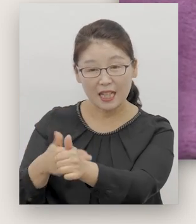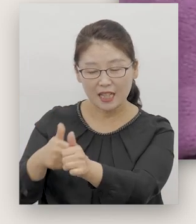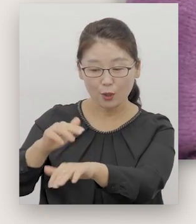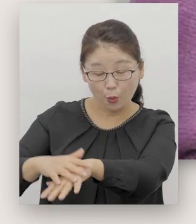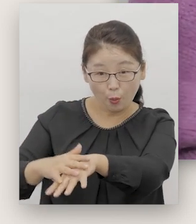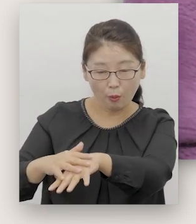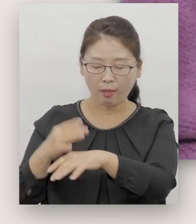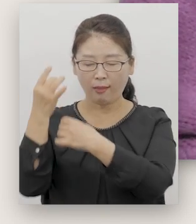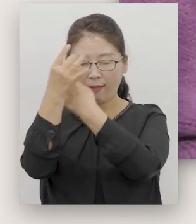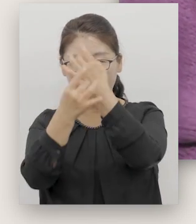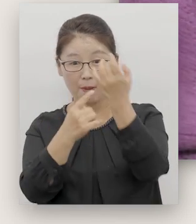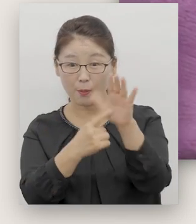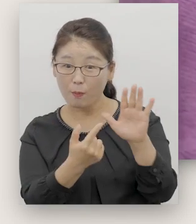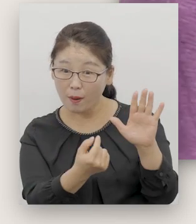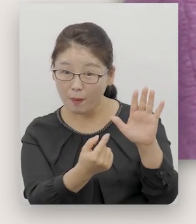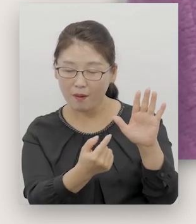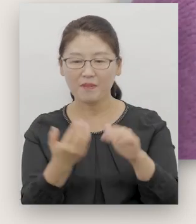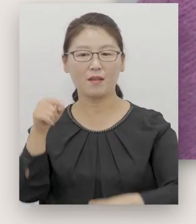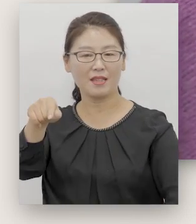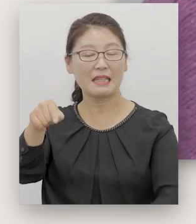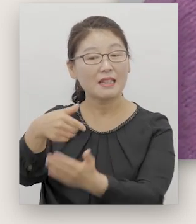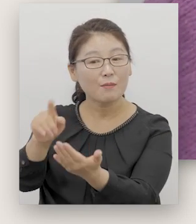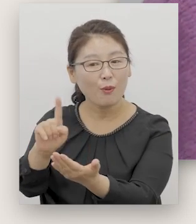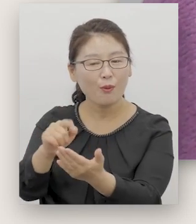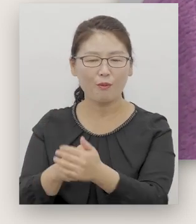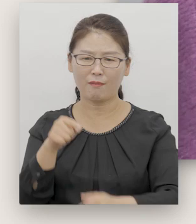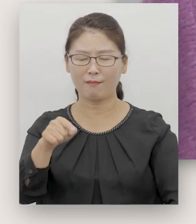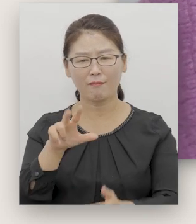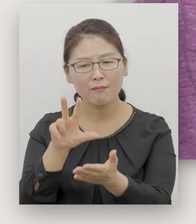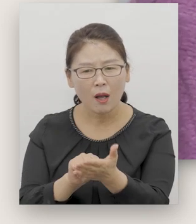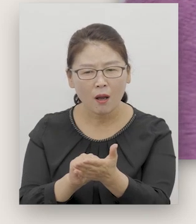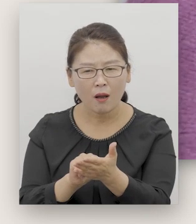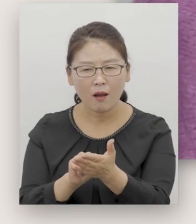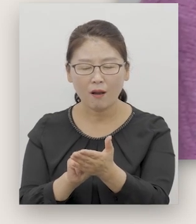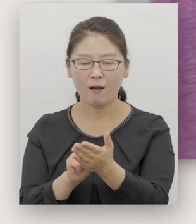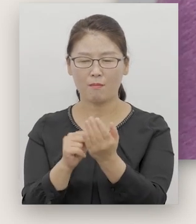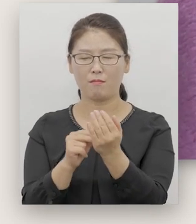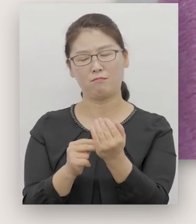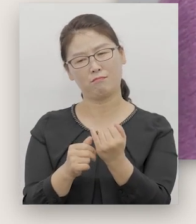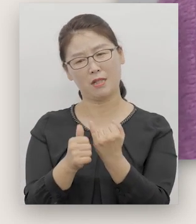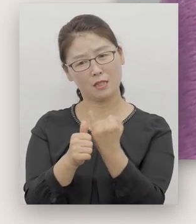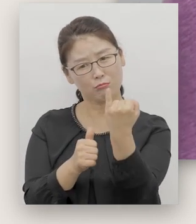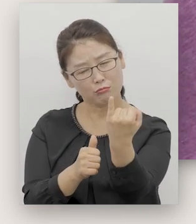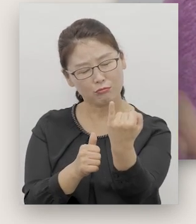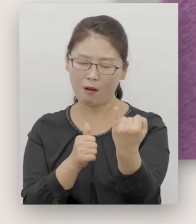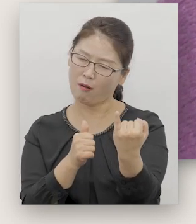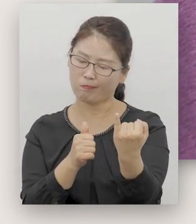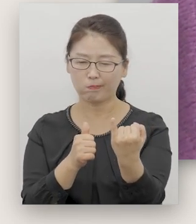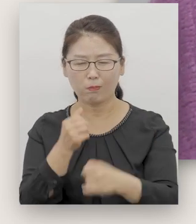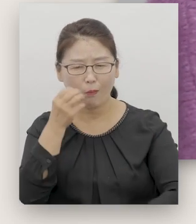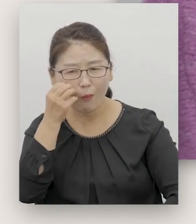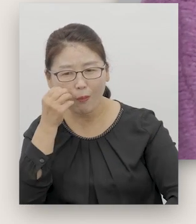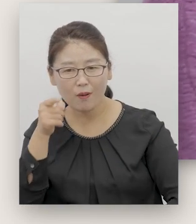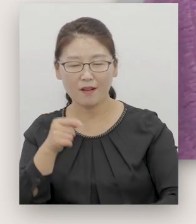왜 신부일까? 사실 좀 당황스럽기도 하죠. 어떻게 보면 처녀에서 신부로 변해가는 과정을 기계적으로 그린